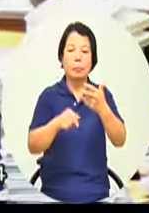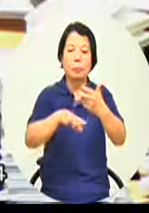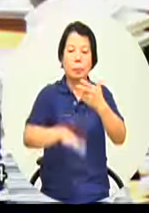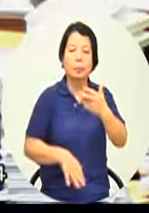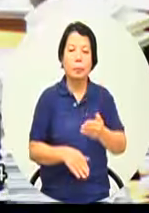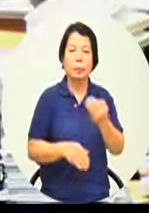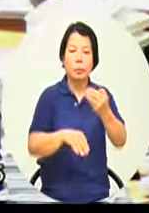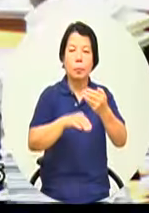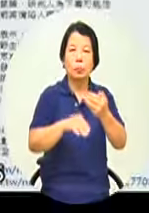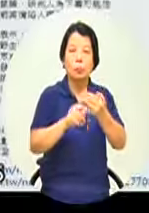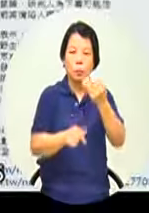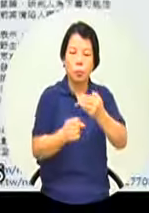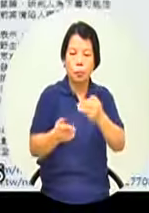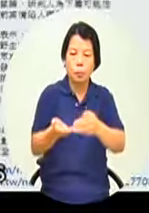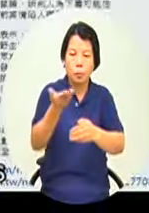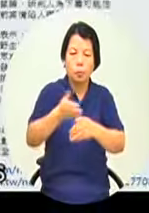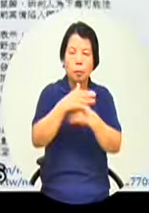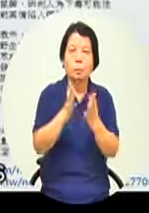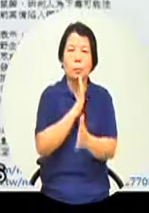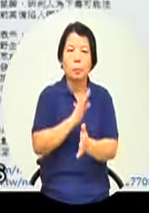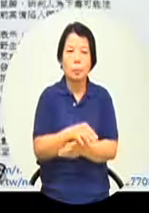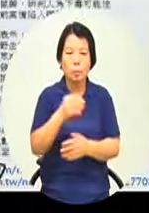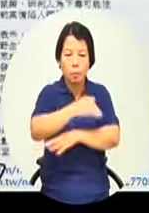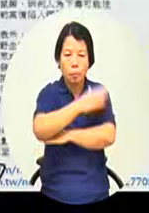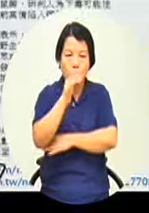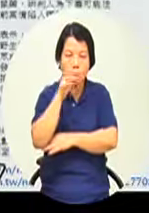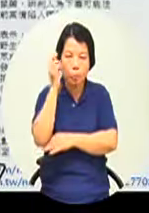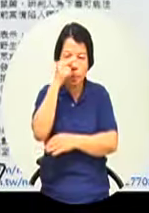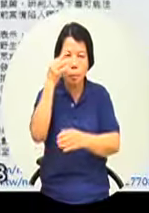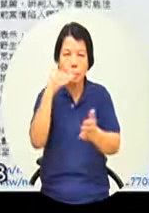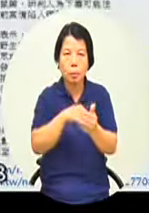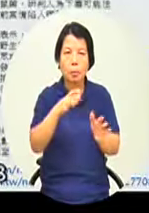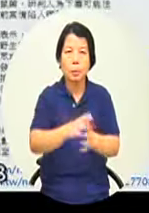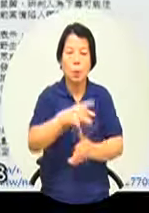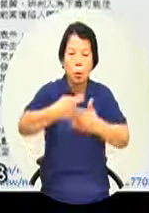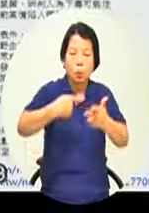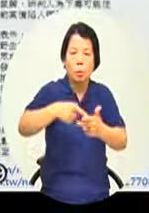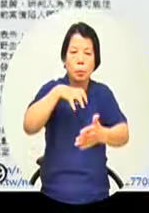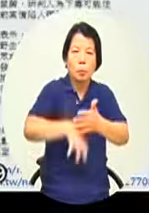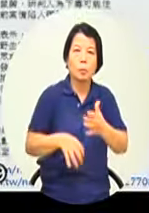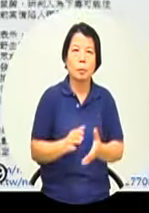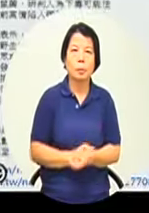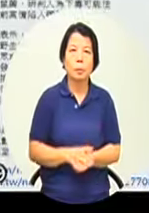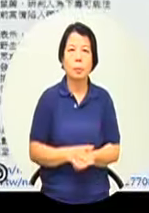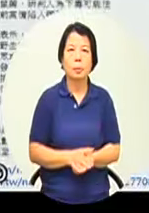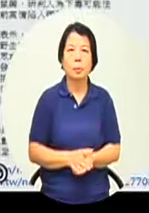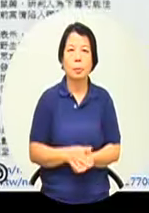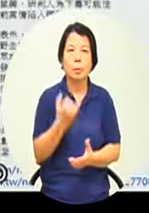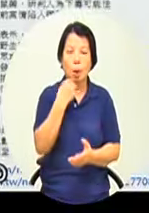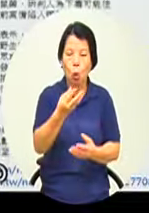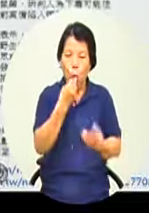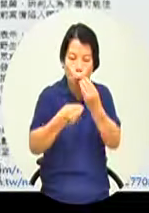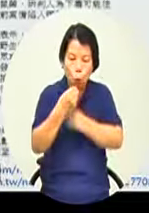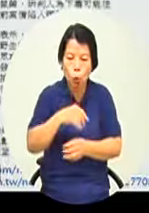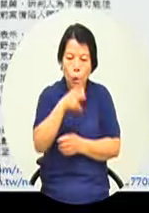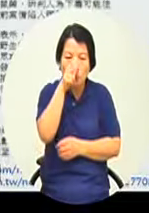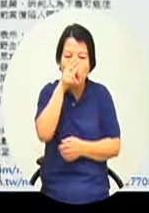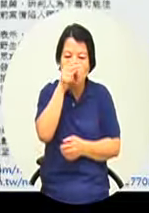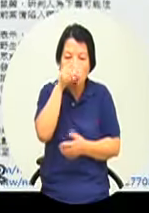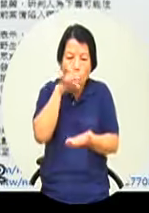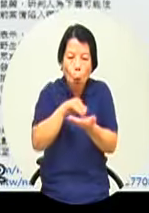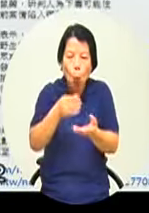8月底9月初看到这则新闻，好，我们受伤的猴子一个礼拜之内，好，可能吃到老鼠药，